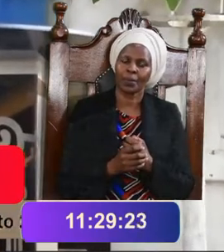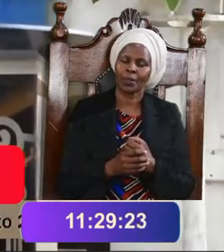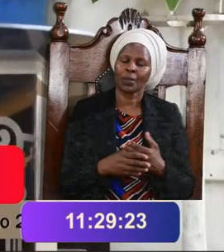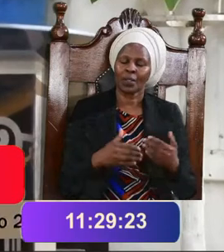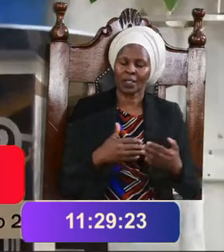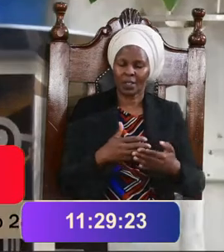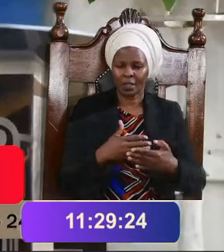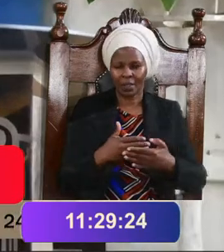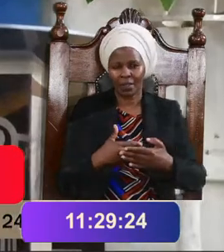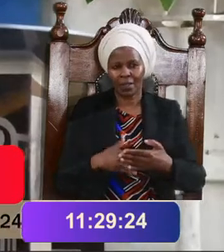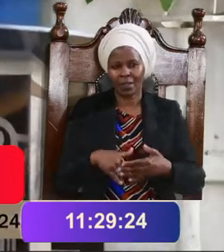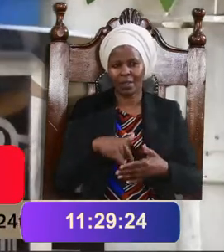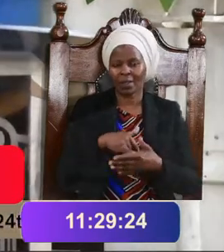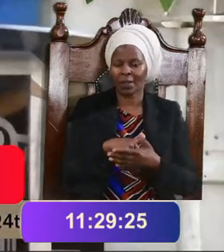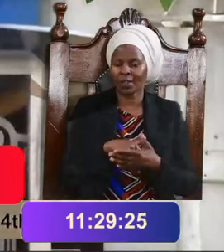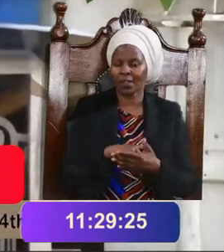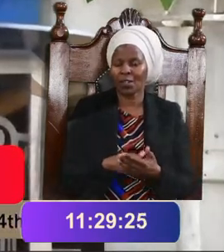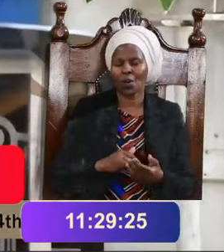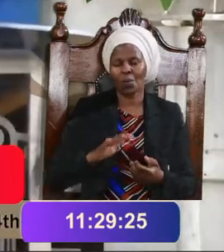walipokaribia